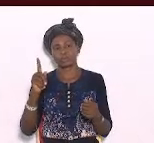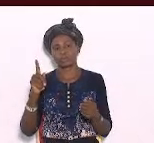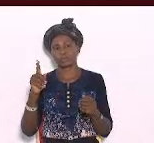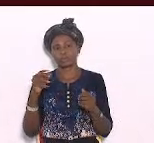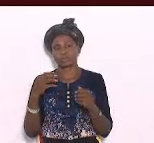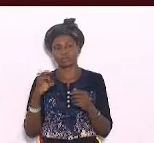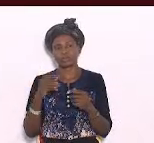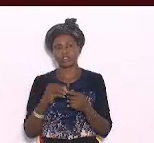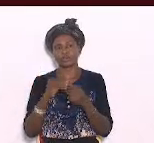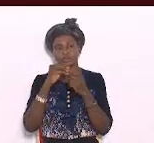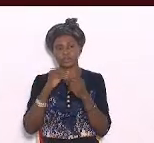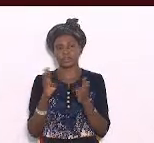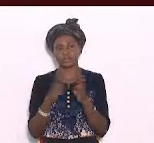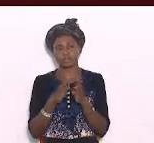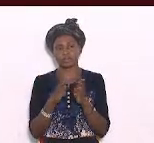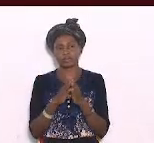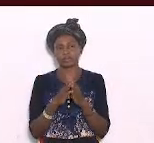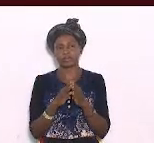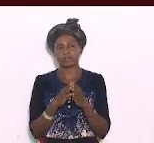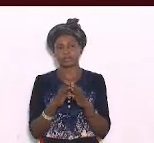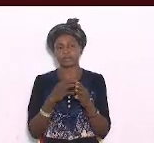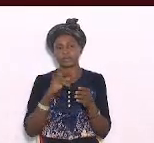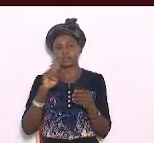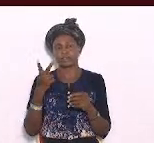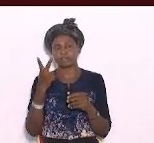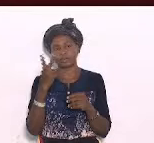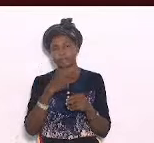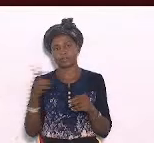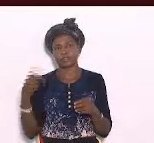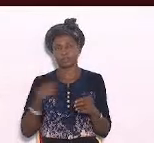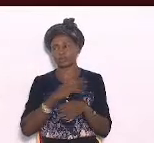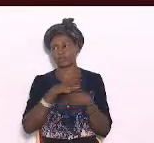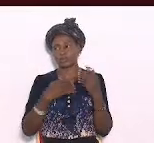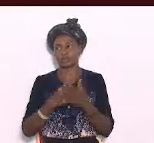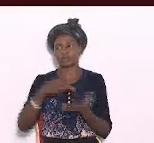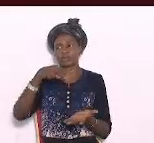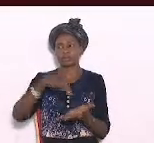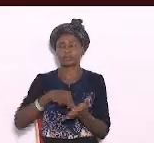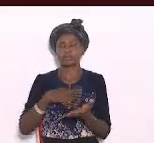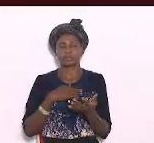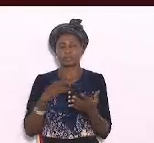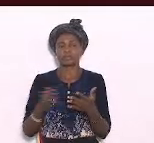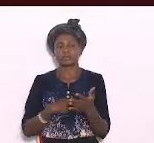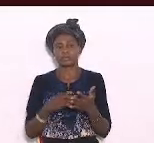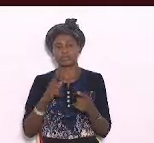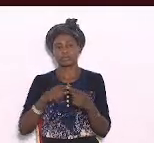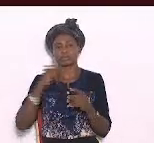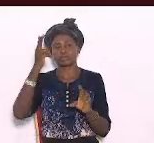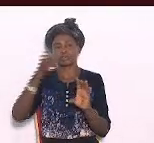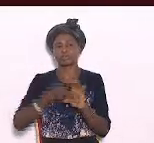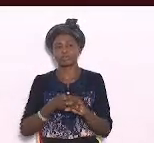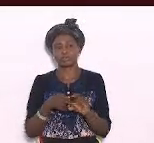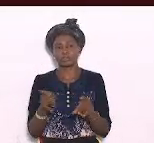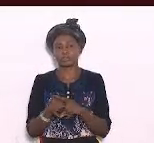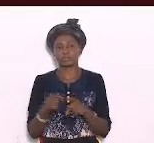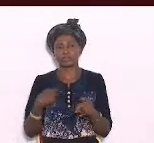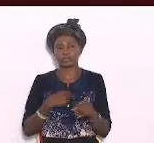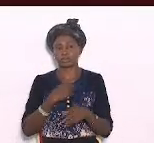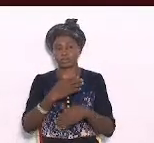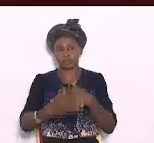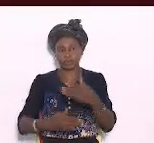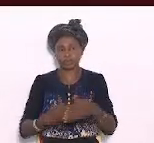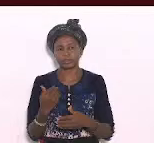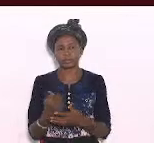avec premère strophe et deè strophe tout le monde va se lever pour chanter